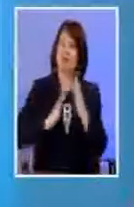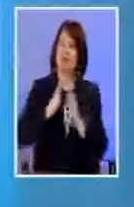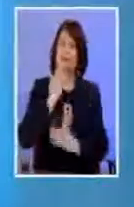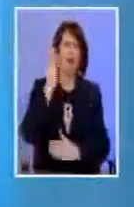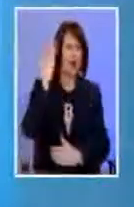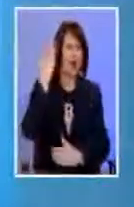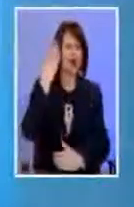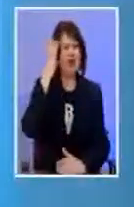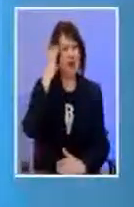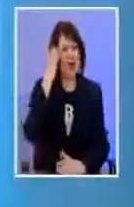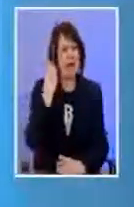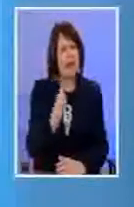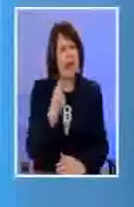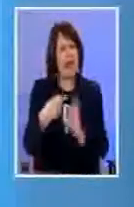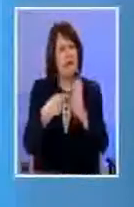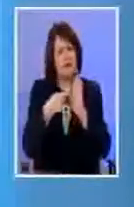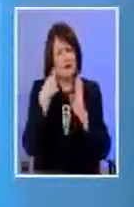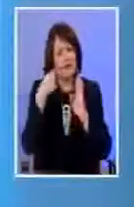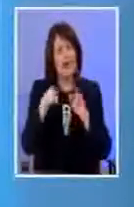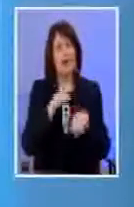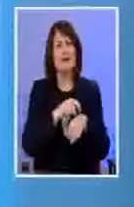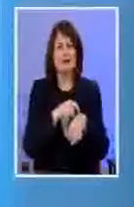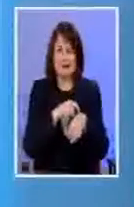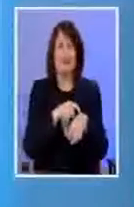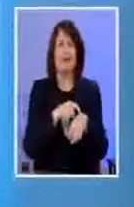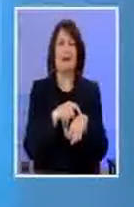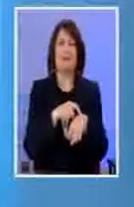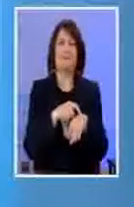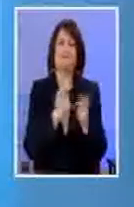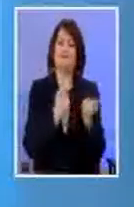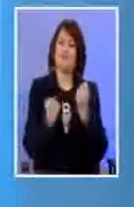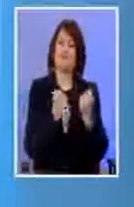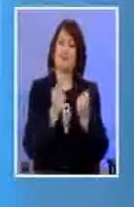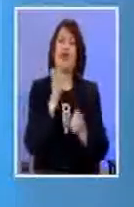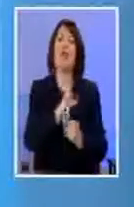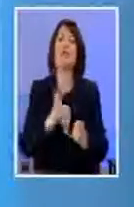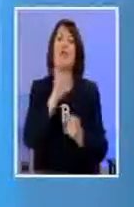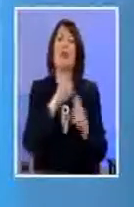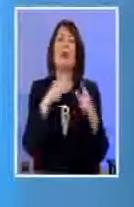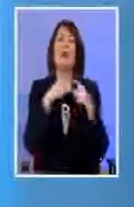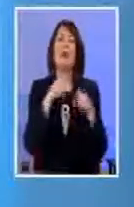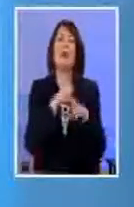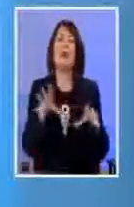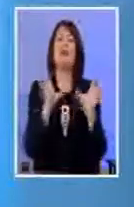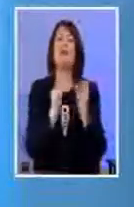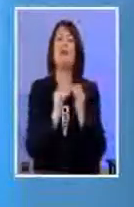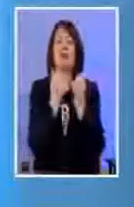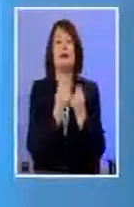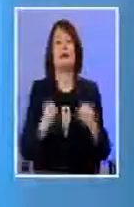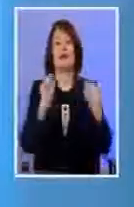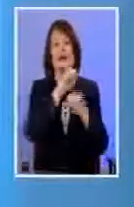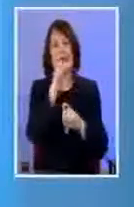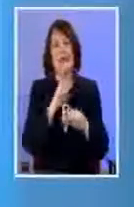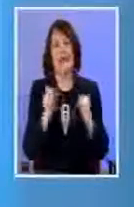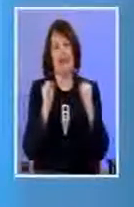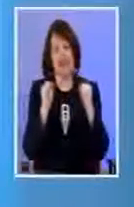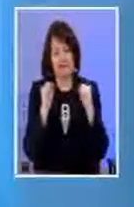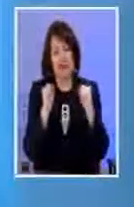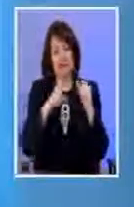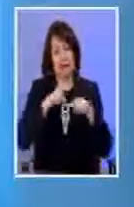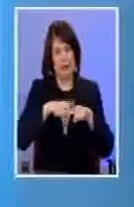τότε. Είχατε δώσει τα καλά δείγματα και τώρα είστε συντονιστής του Ευρωπαϊκού Δικτύου για την Ανεξάρτητη Διαβίωση στην